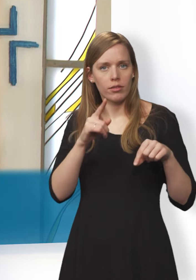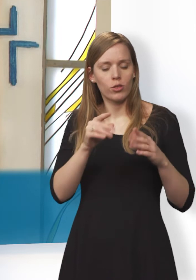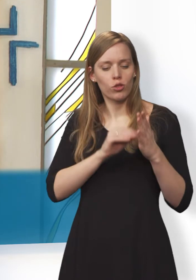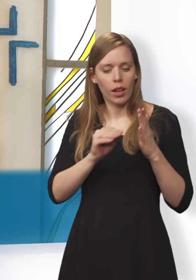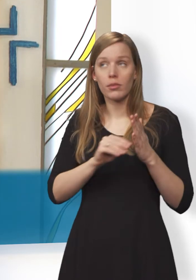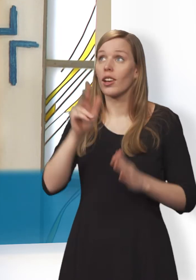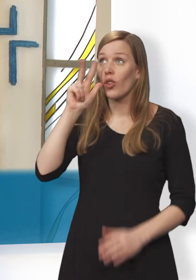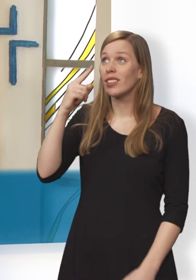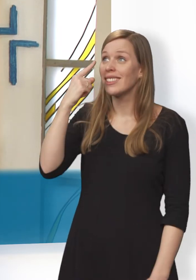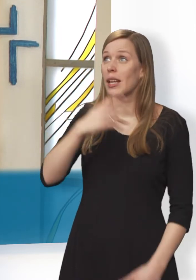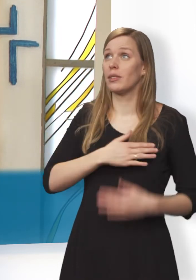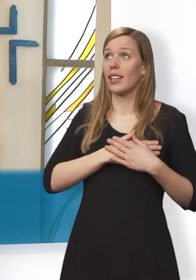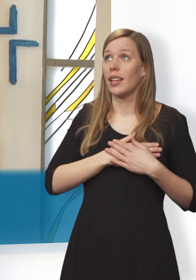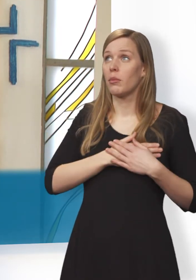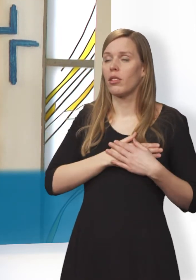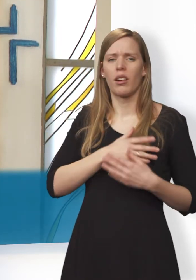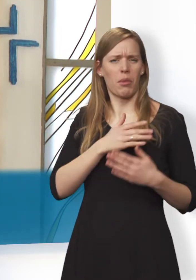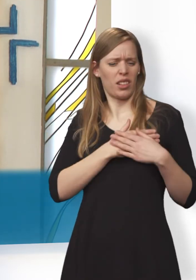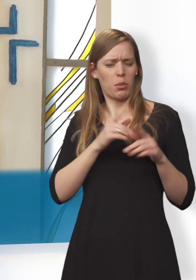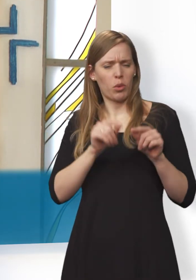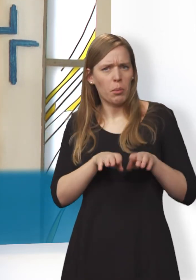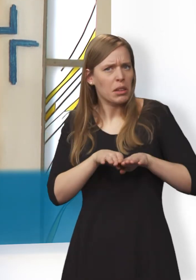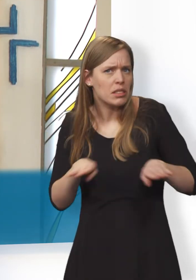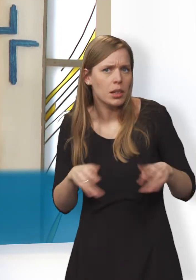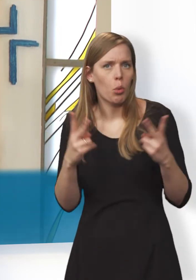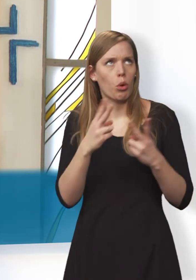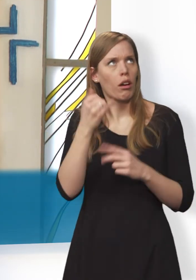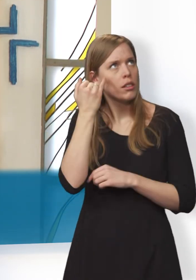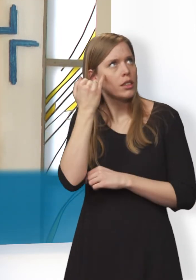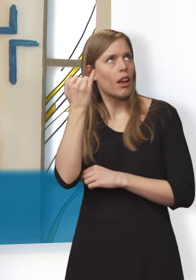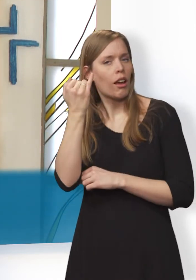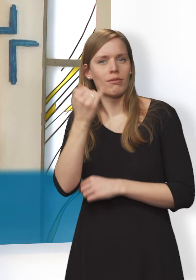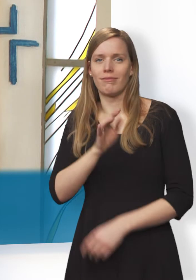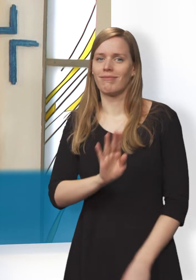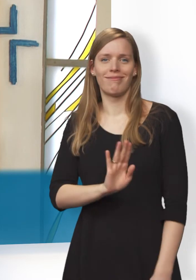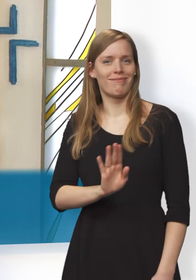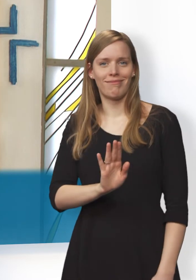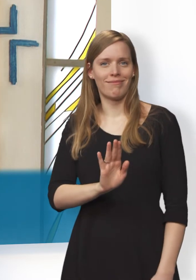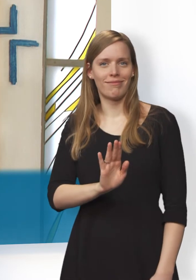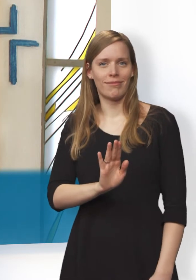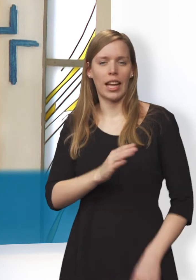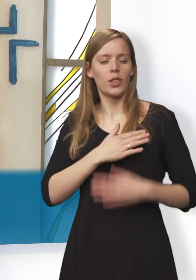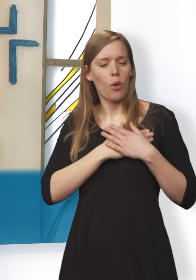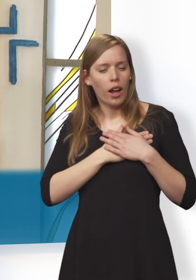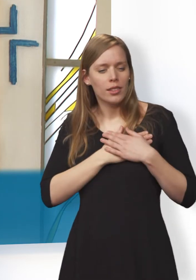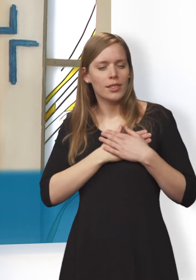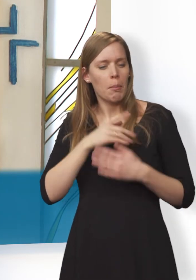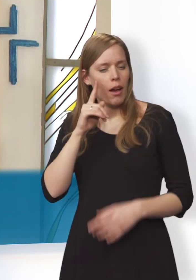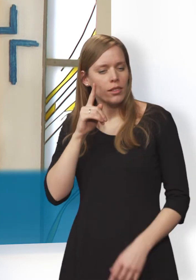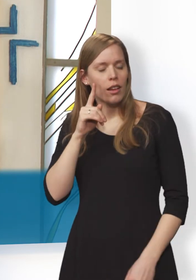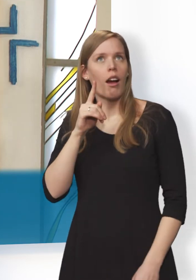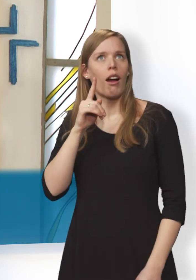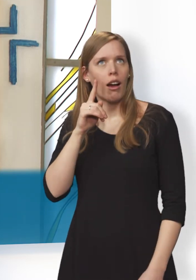meint nicht lieber als ein prinzip oder lieber als eine idee nein johannes hat immer